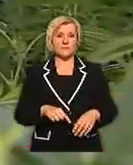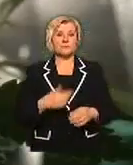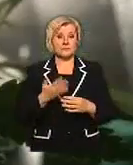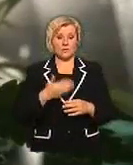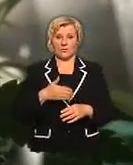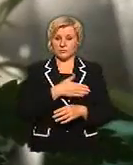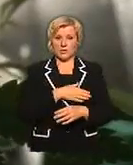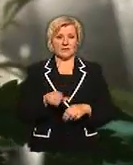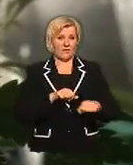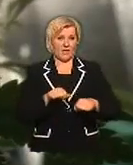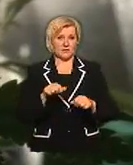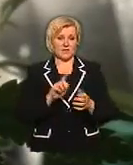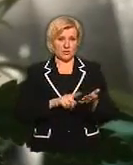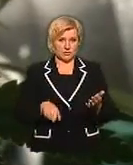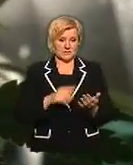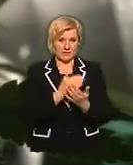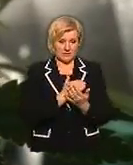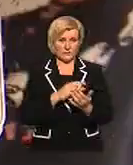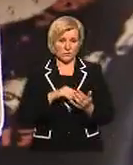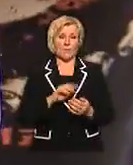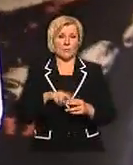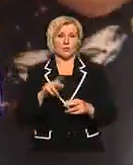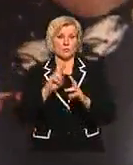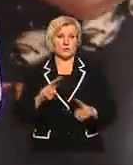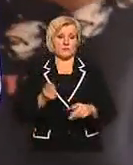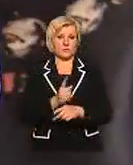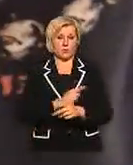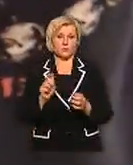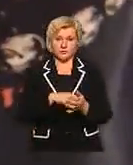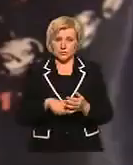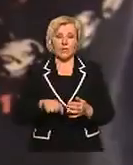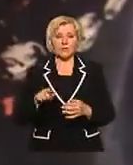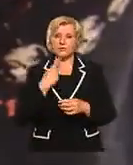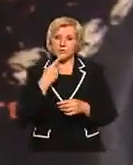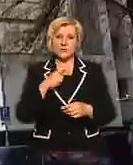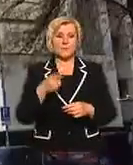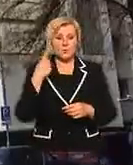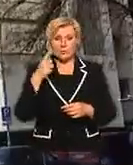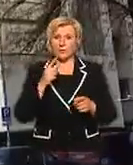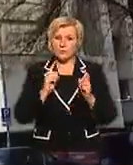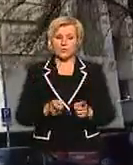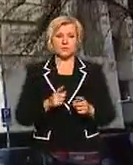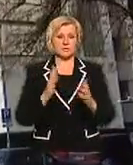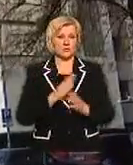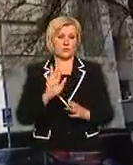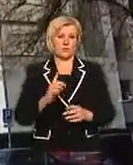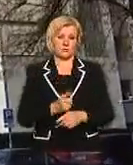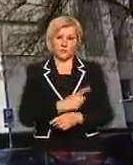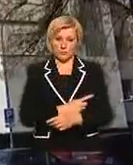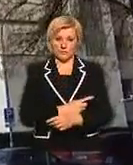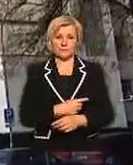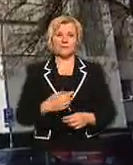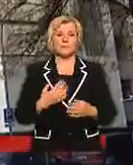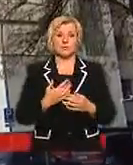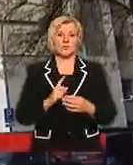hraniční hodnoty vládní nařízení, které ale zrušil ústavní soud. Ve svém odůvodnění uvedl, že tuto problematiku musí určit soudy. Proto tedy nejvyšší